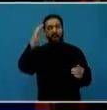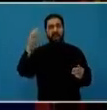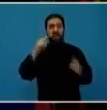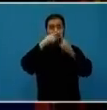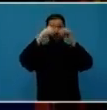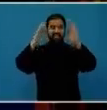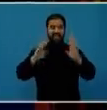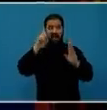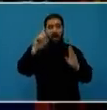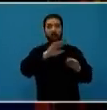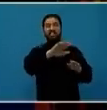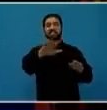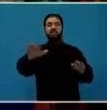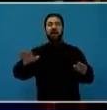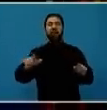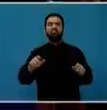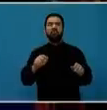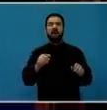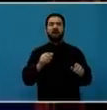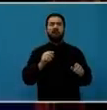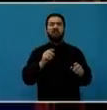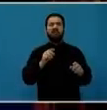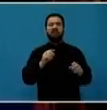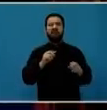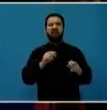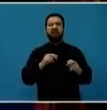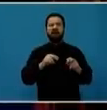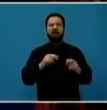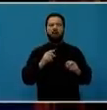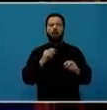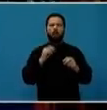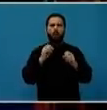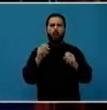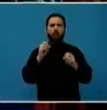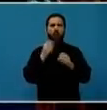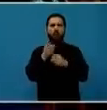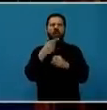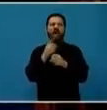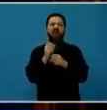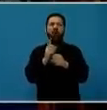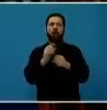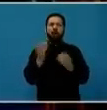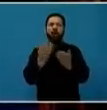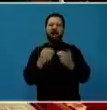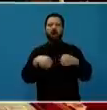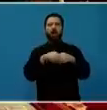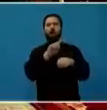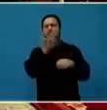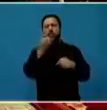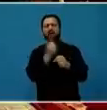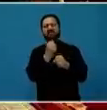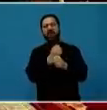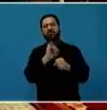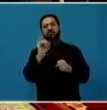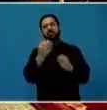spațiu, să spunem așa, al ocărilor, al lucrurilor pe care noi nu le facem și pentru că nu le facem, suntem